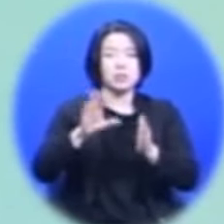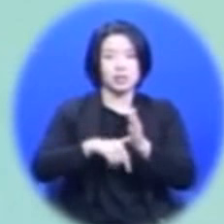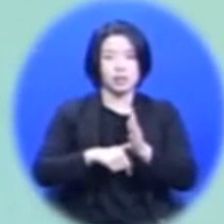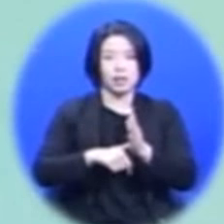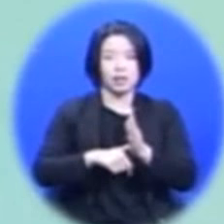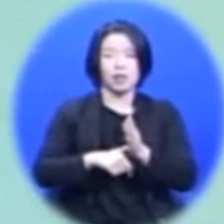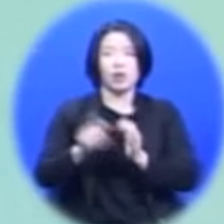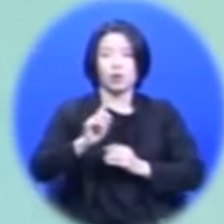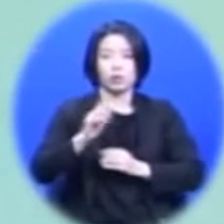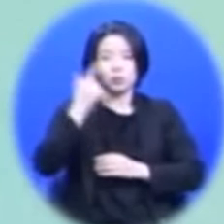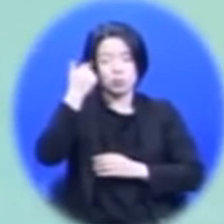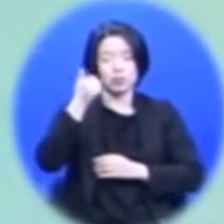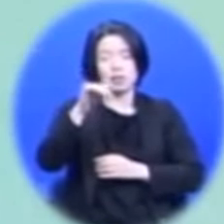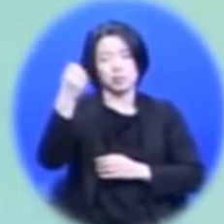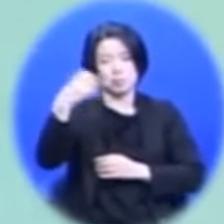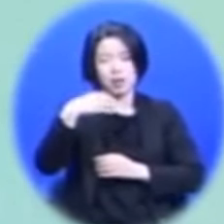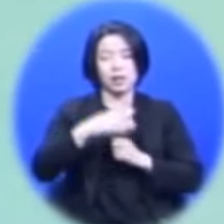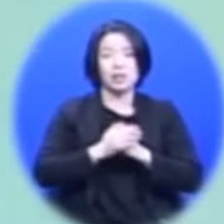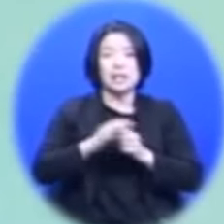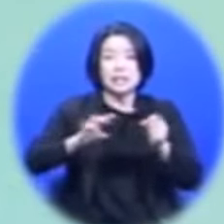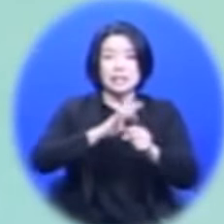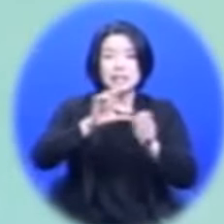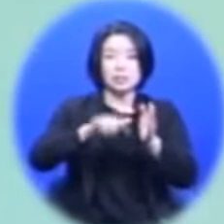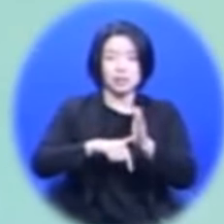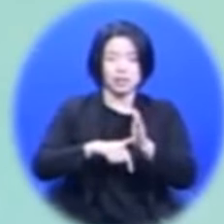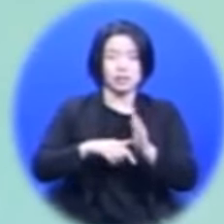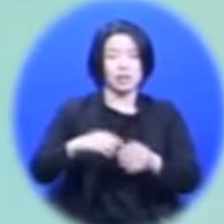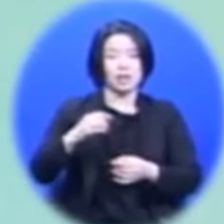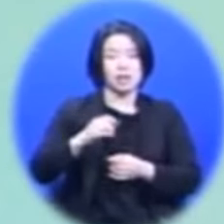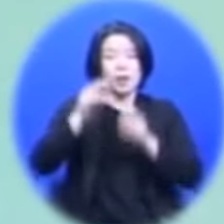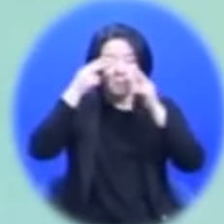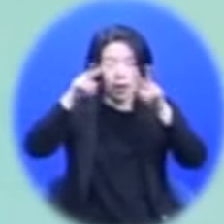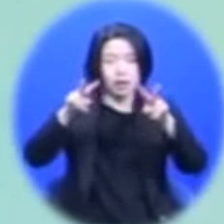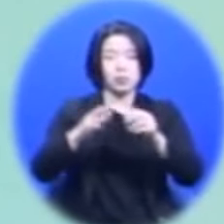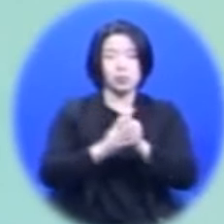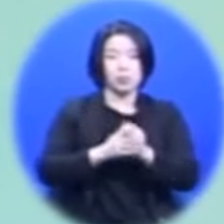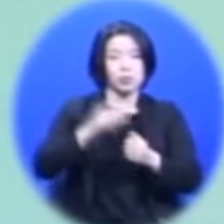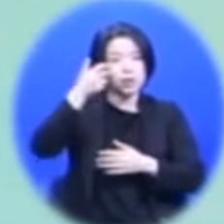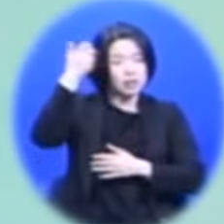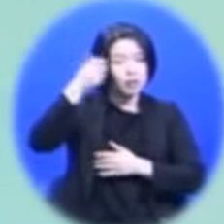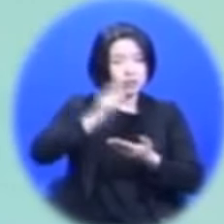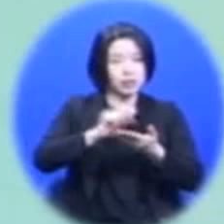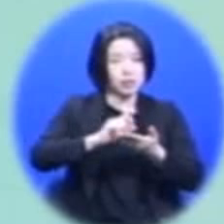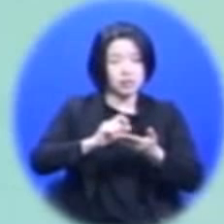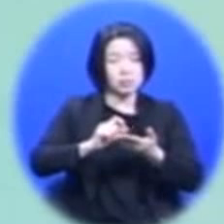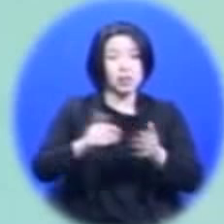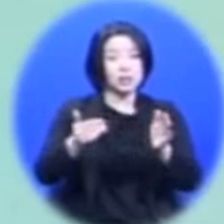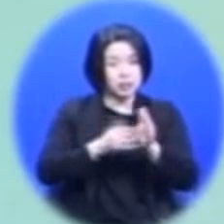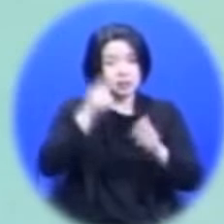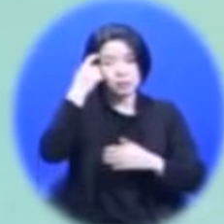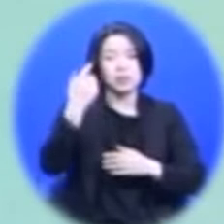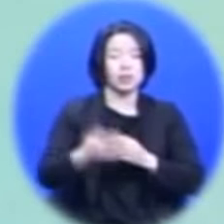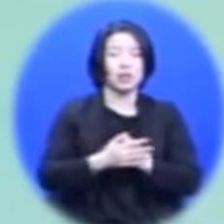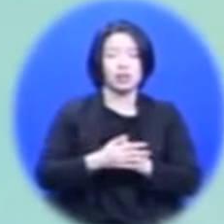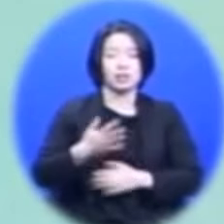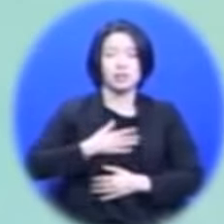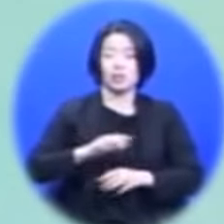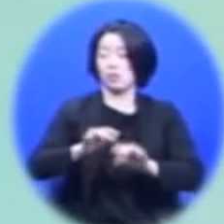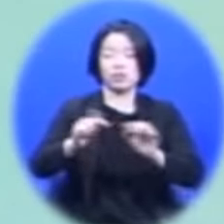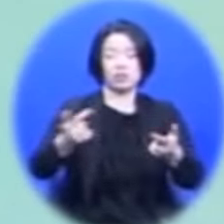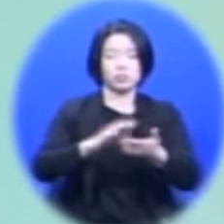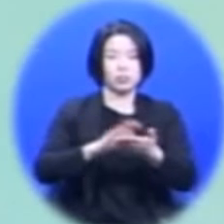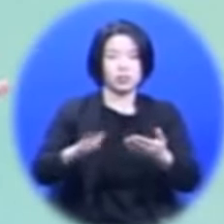목사님, 24시간 주님을 바라보고 영성일기 쓰면 이제 끝입니까? 제가 아니라고